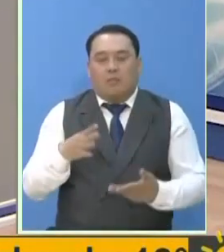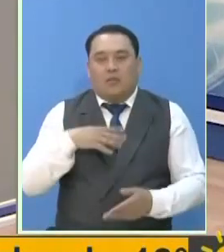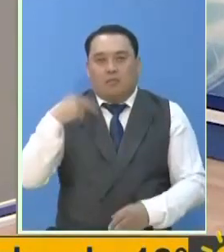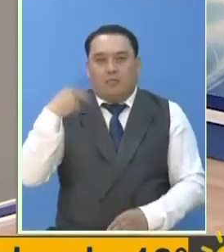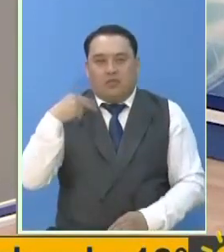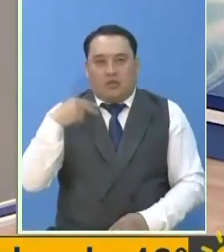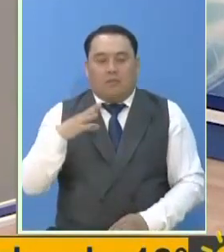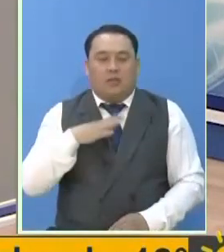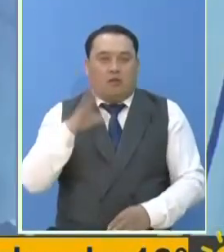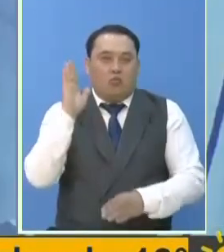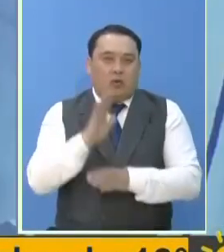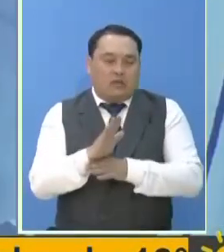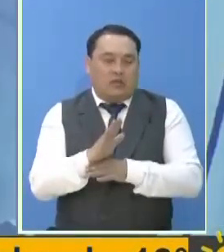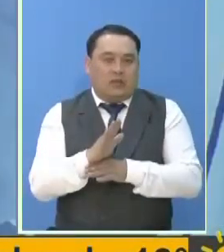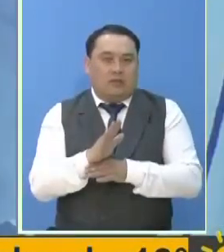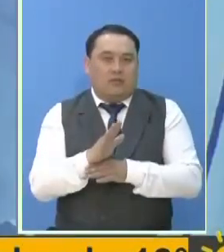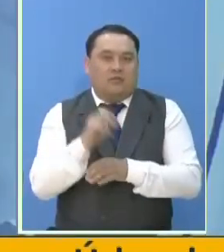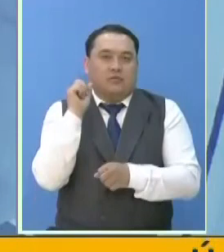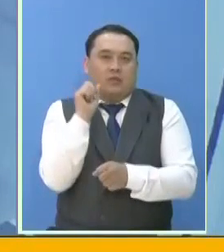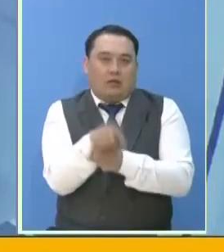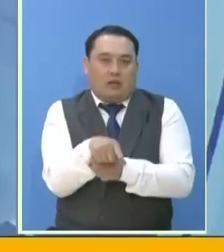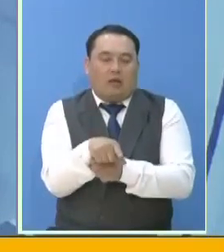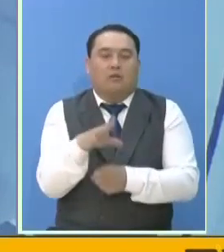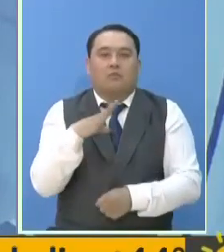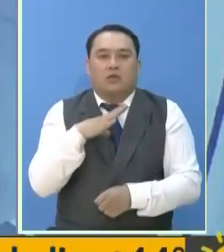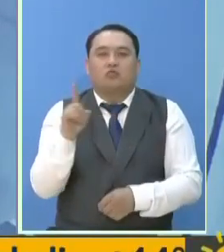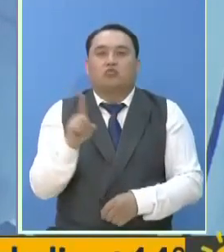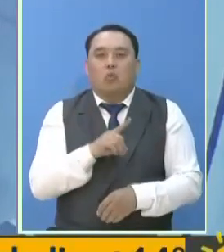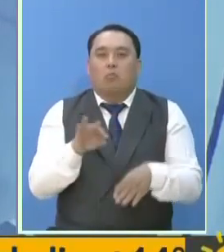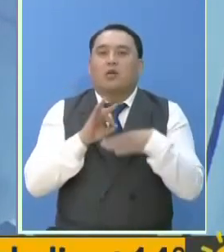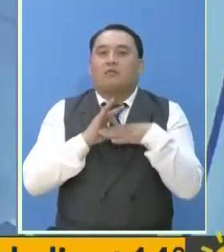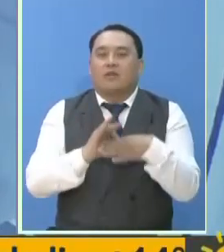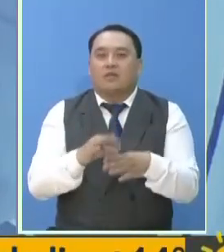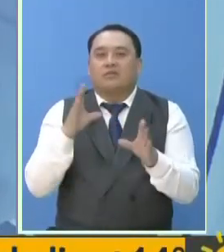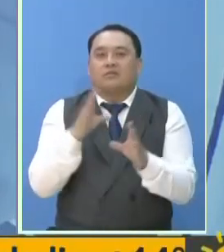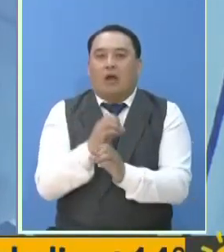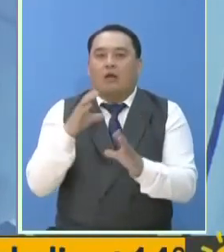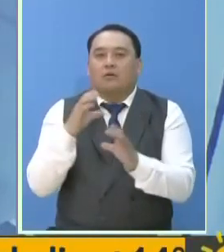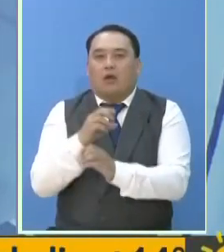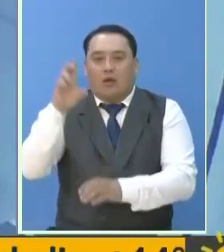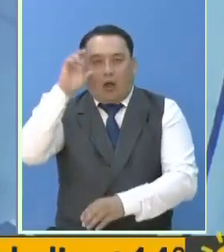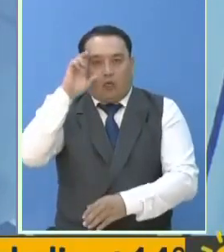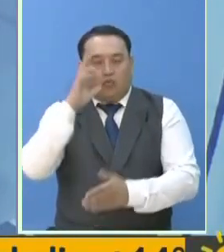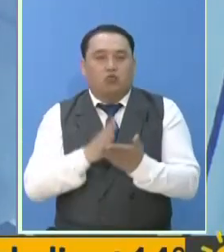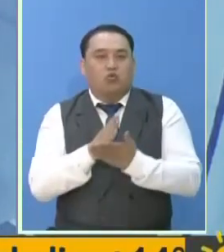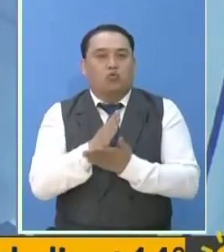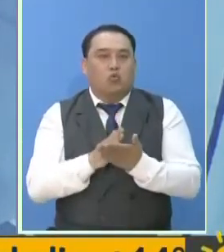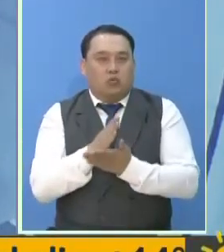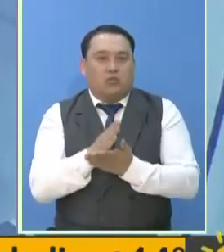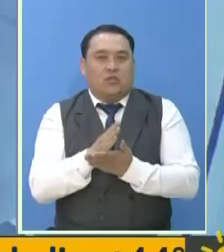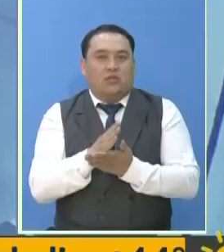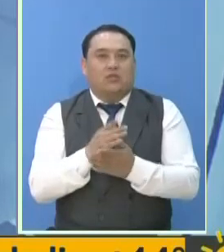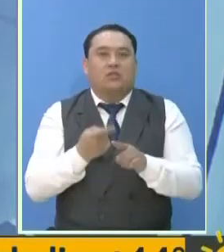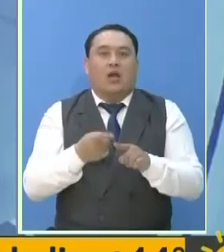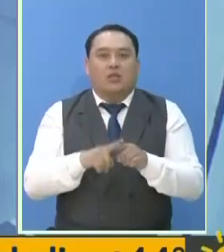он дал задание, чтобы провели сокращение государственных служащих, и за